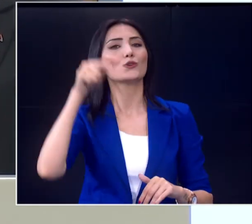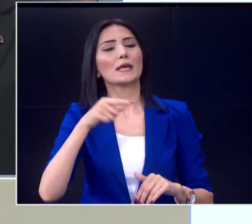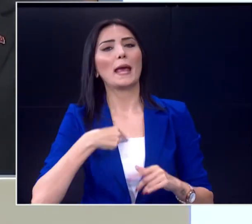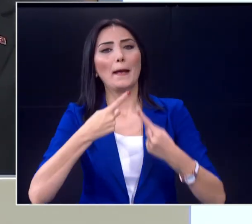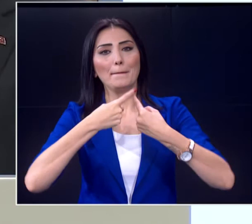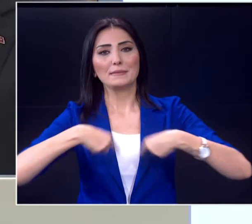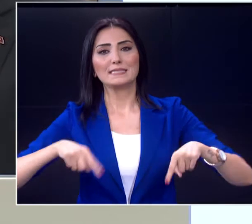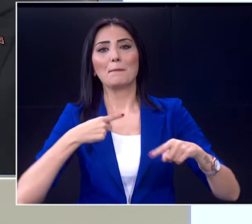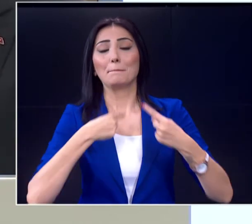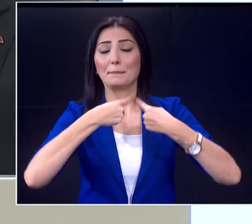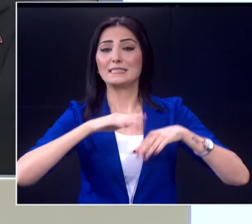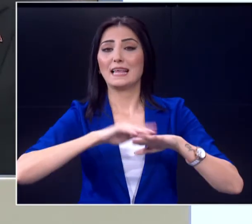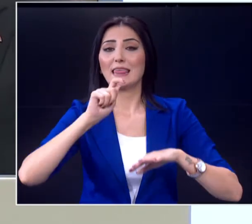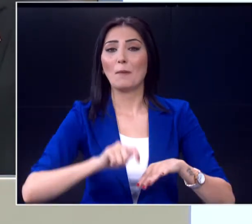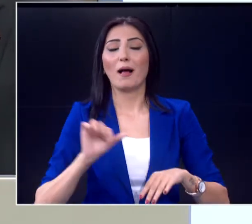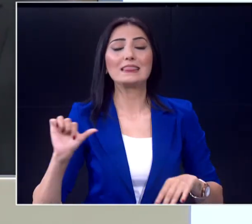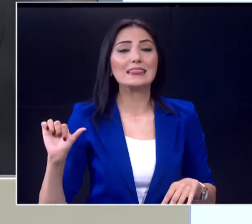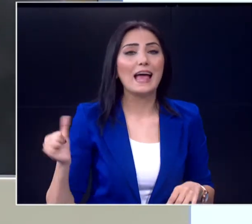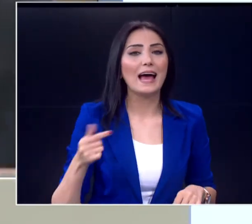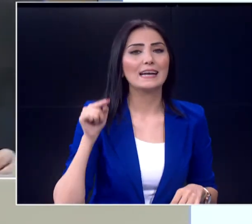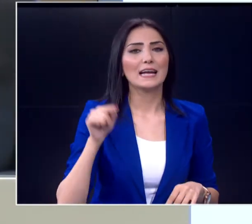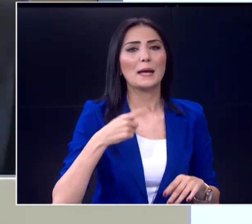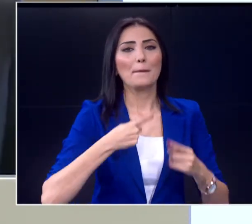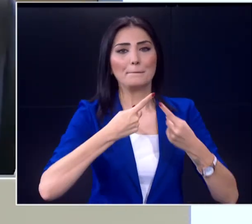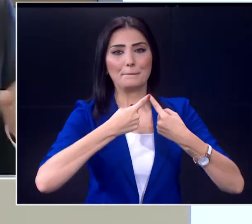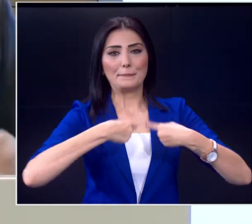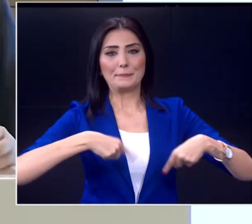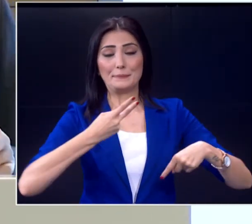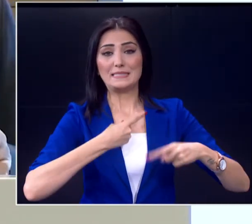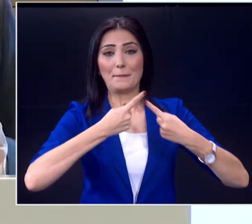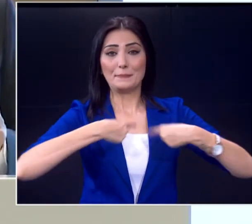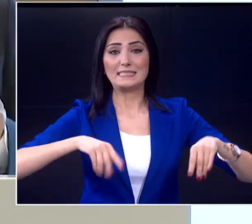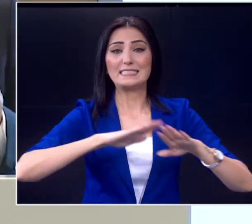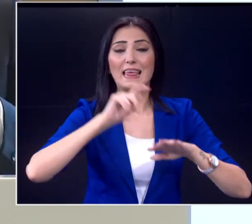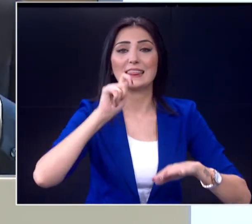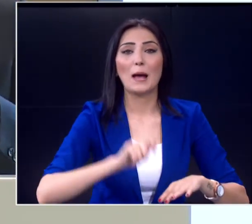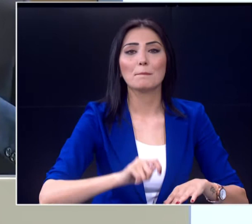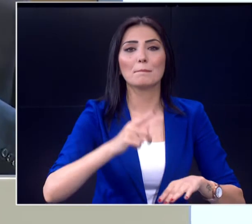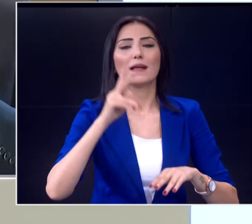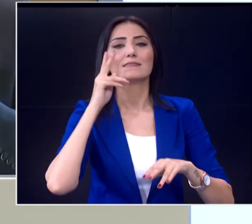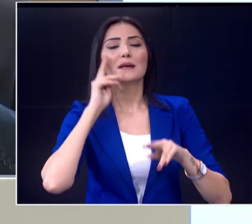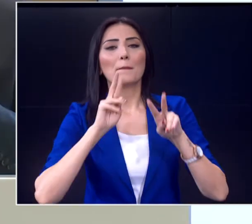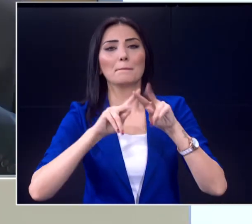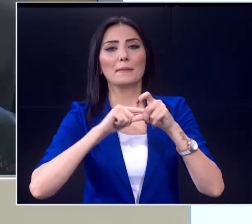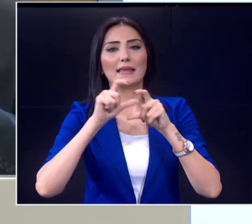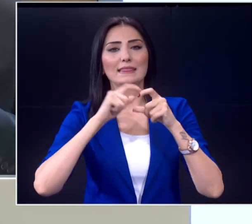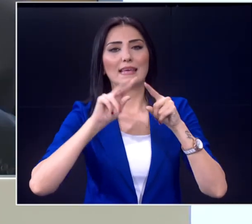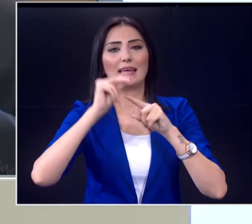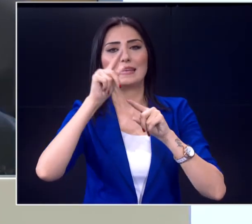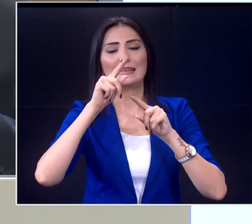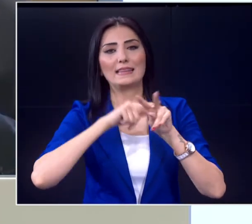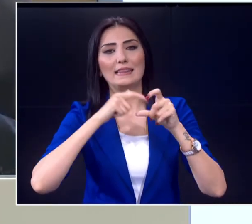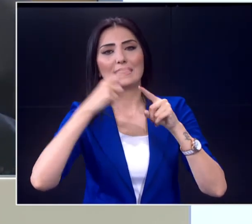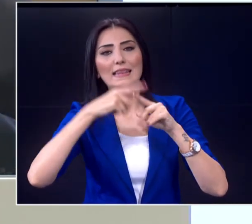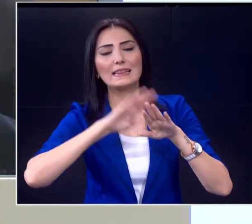biz yapan değerlerin, bizi biz yapan medeniyet unsurlarının yeniden ihya